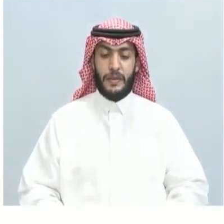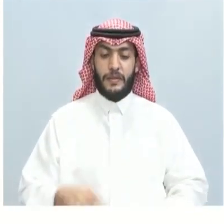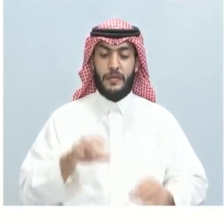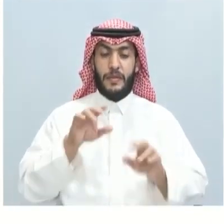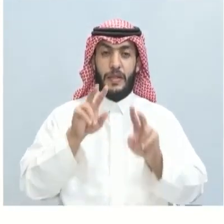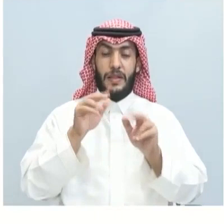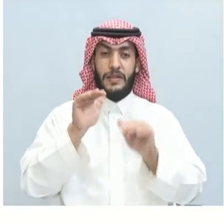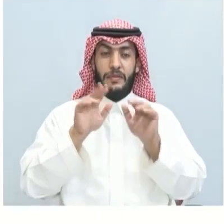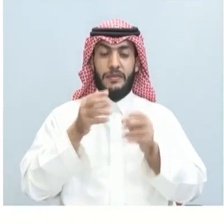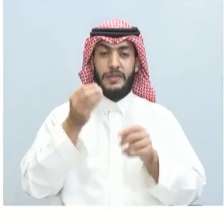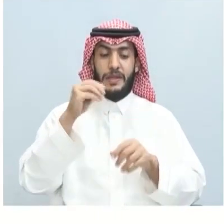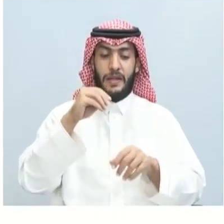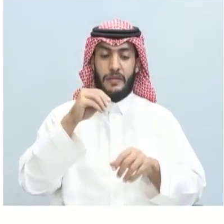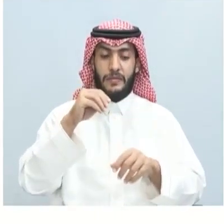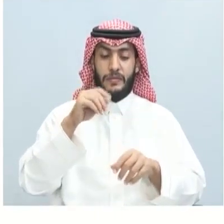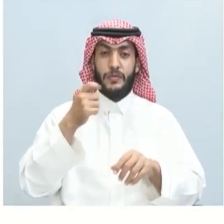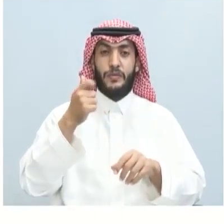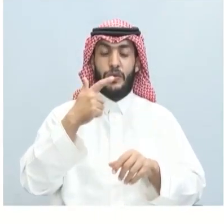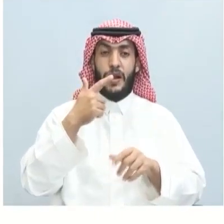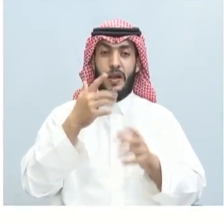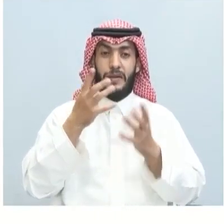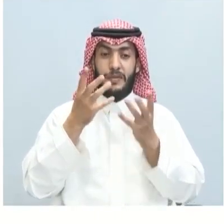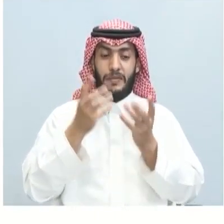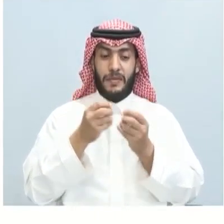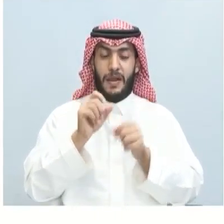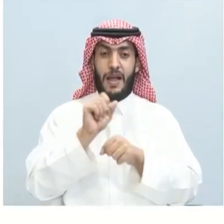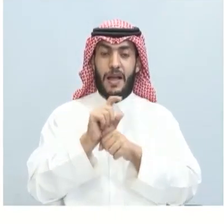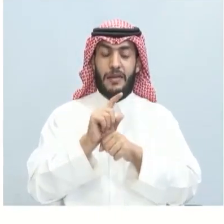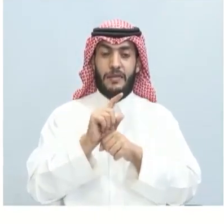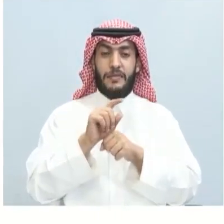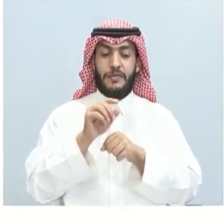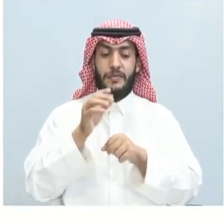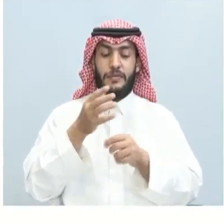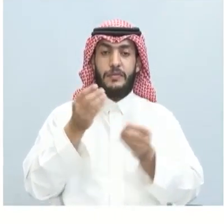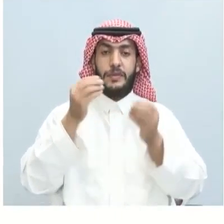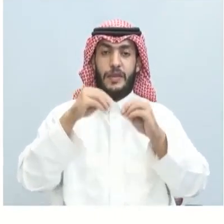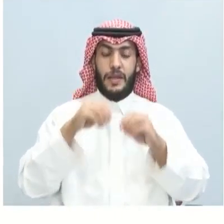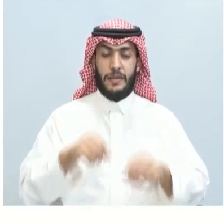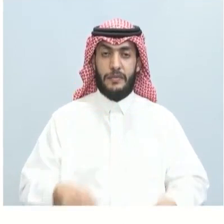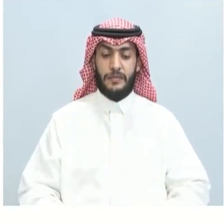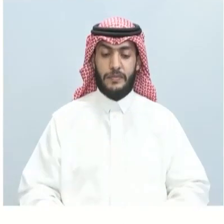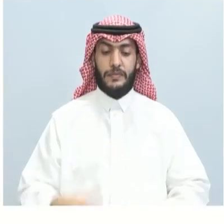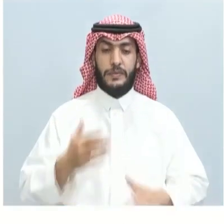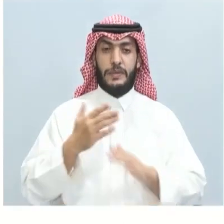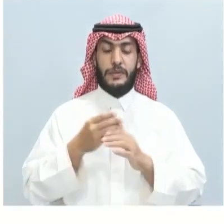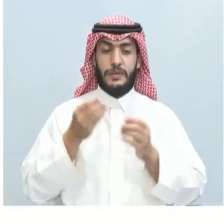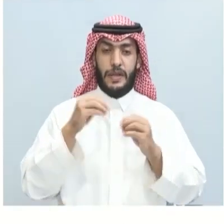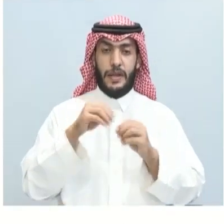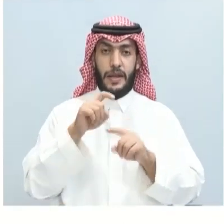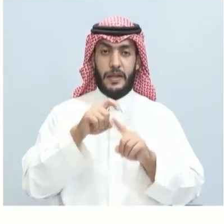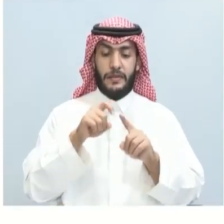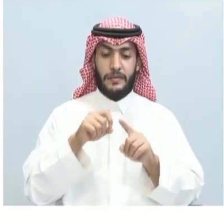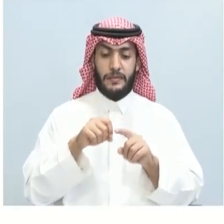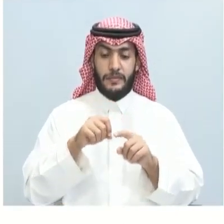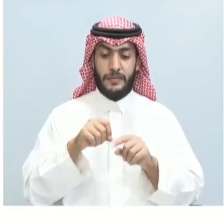الاتزان هنا يزيد سرعه الانحلال ل الغاز اللي هو المتفاعلات ايضا تزيد لانه زاد من تركيز